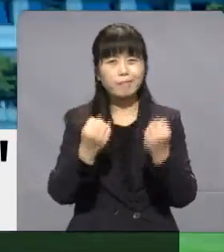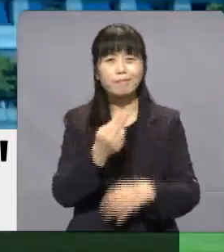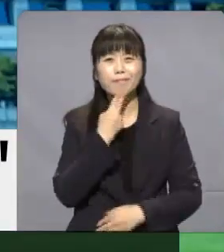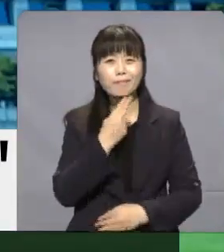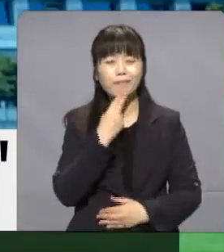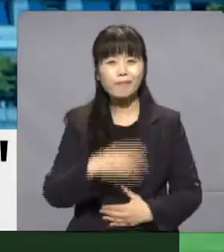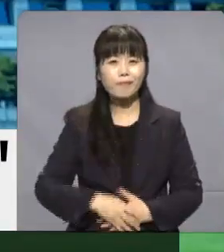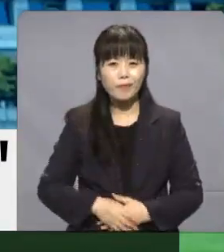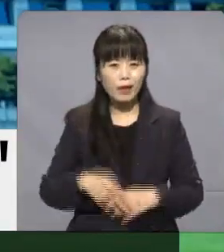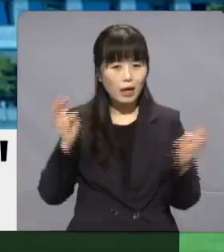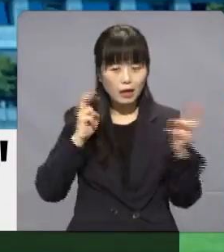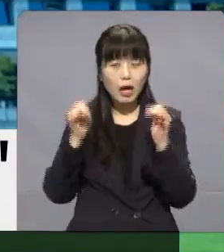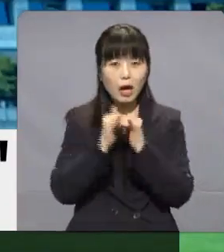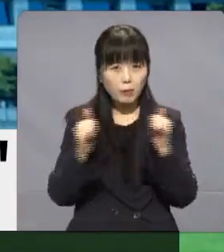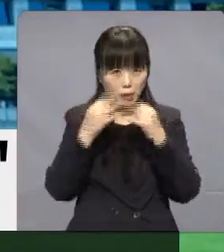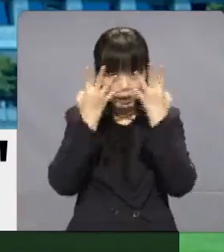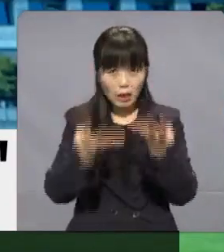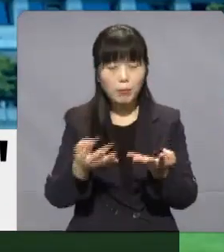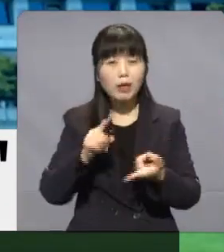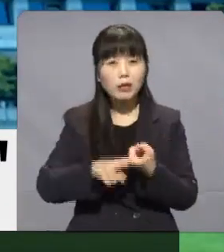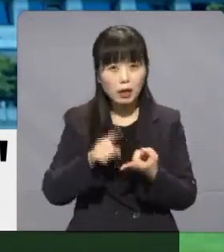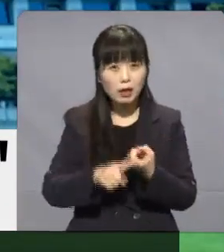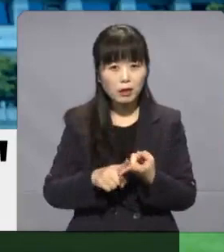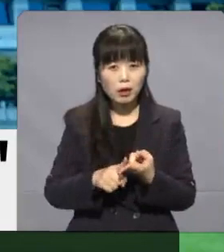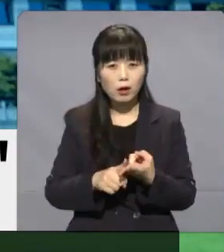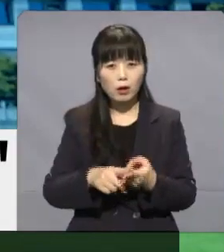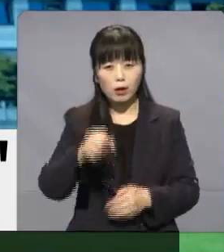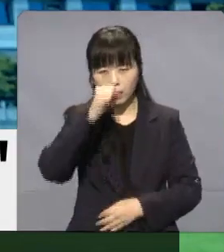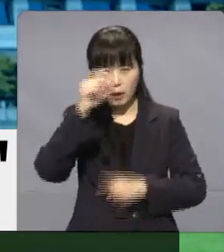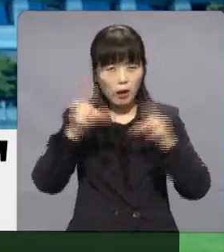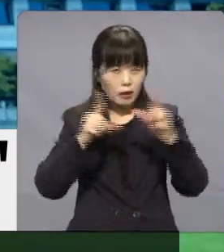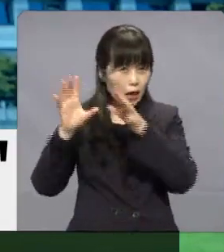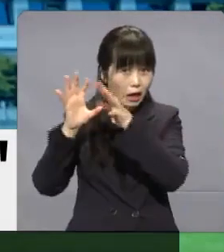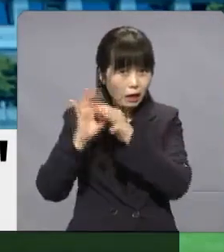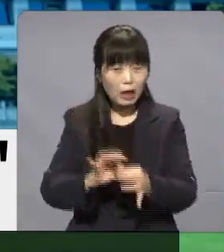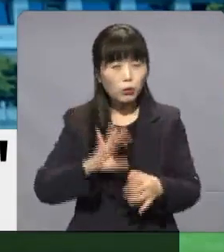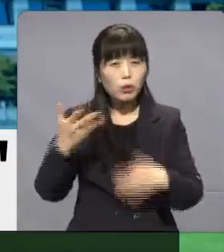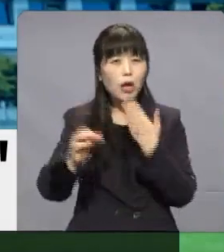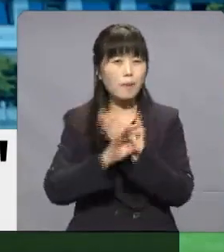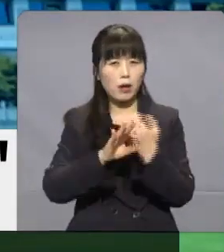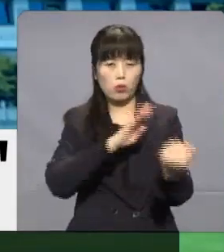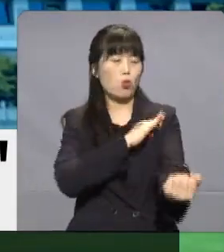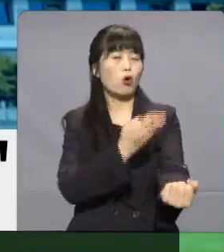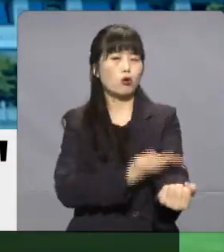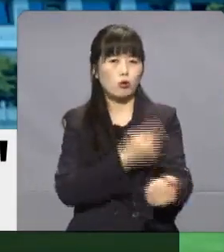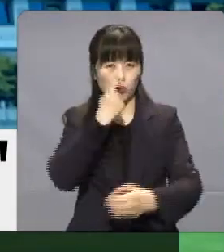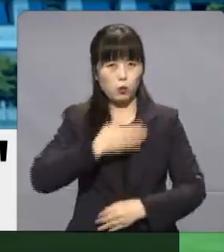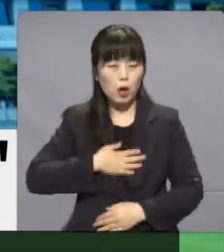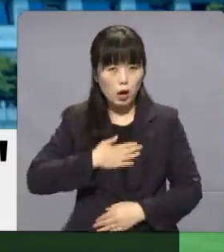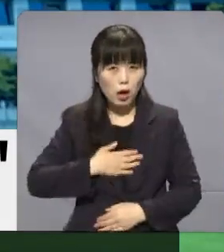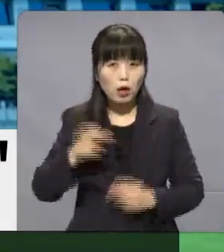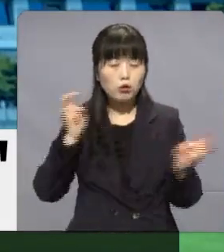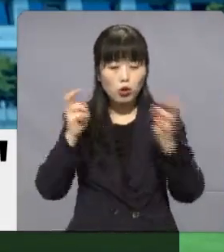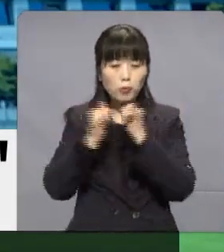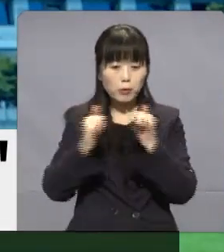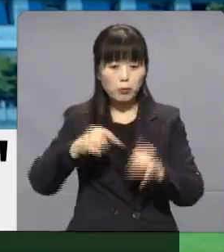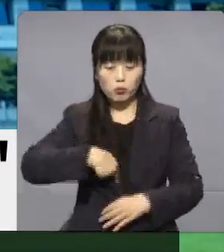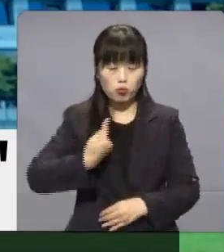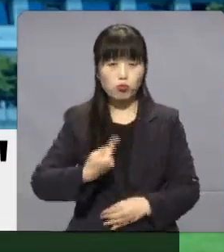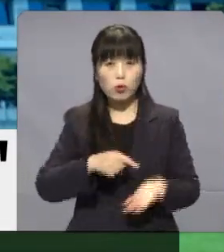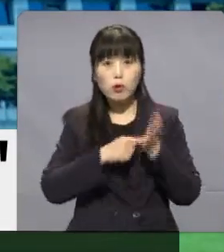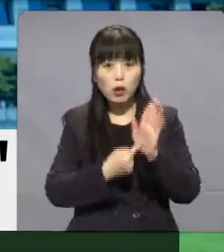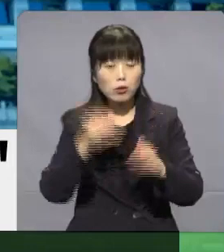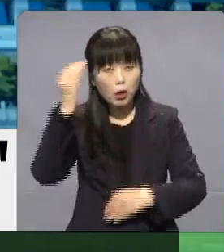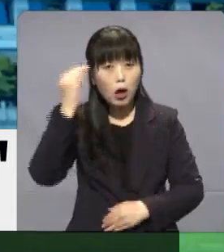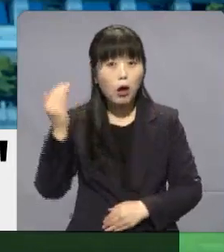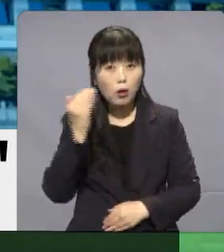않아요. 기업인 사면에 대해서 예. 선의가 계속되면 권리인 줄 압니다. 네. 기업인들은 나가는 게 자신들이 나가는 게 대한민국